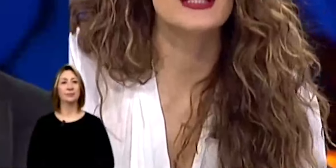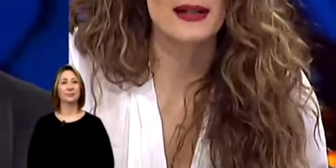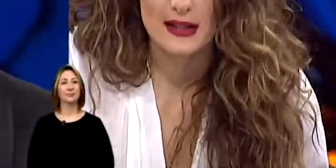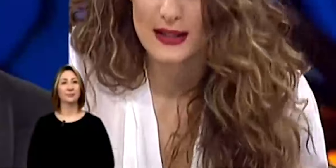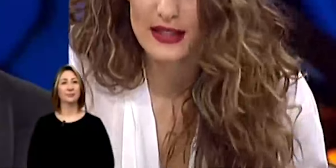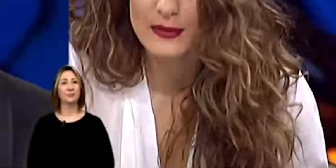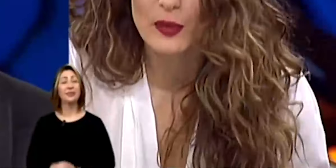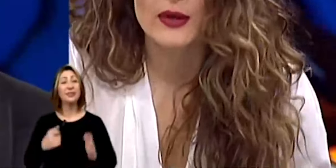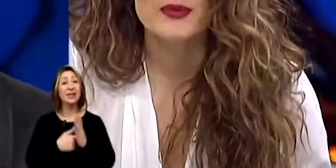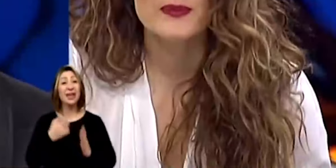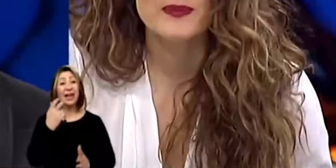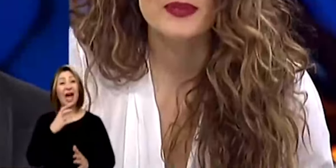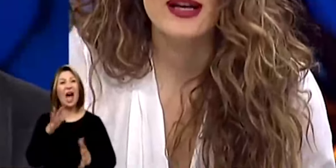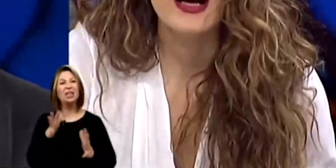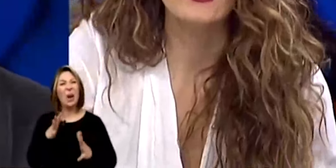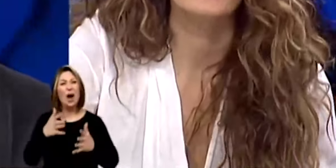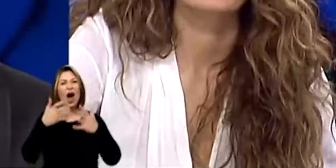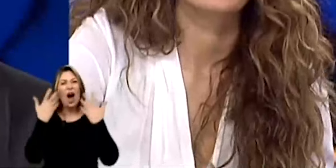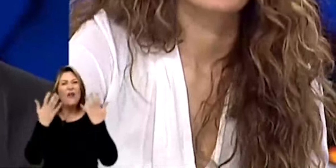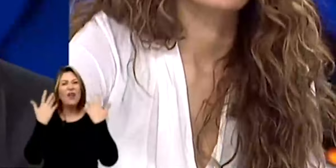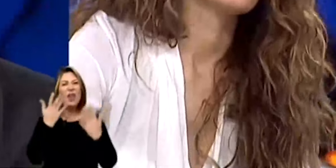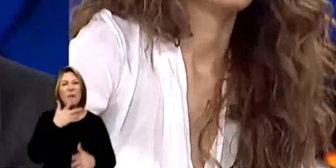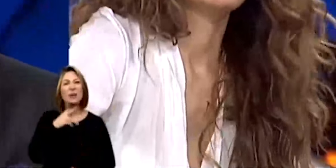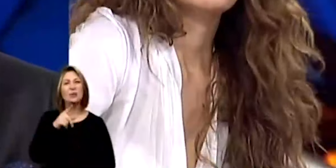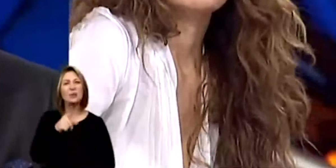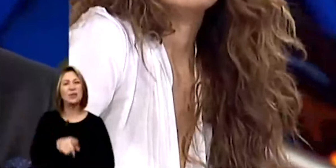Şarkının adını bir daha alabilir miyim çok pardon? Acayip Hayvanlara Benzirsen.